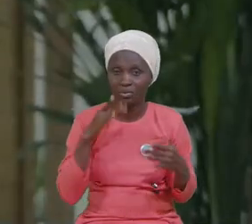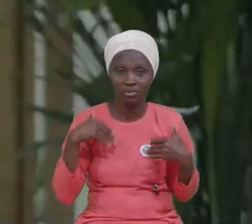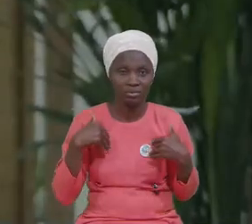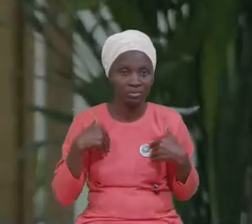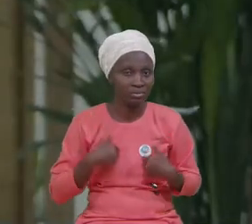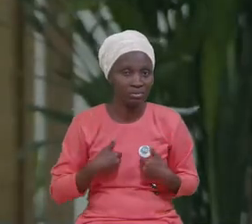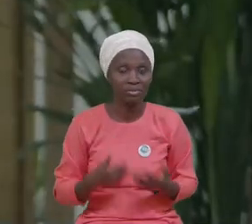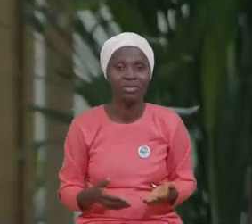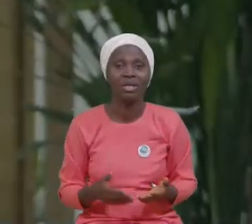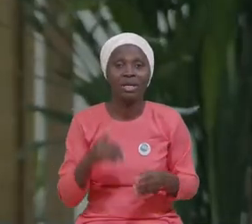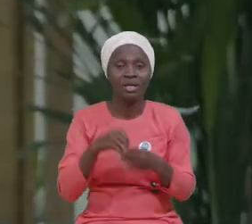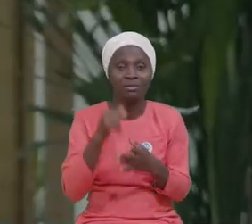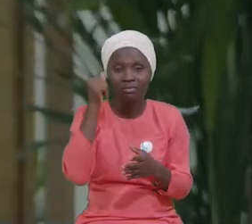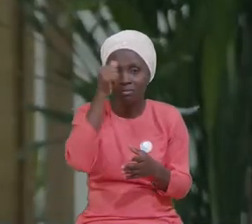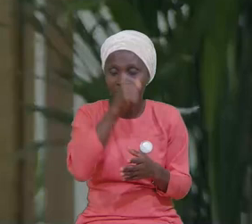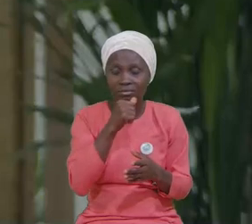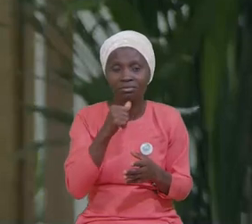N'importe où vous êtes, en Afrique,